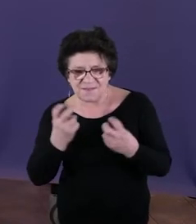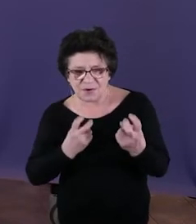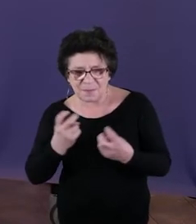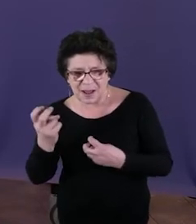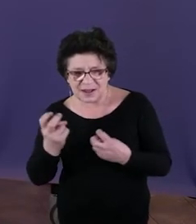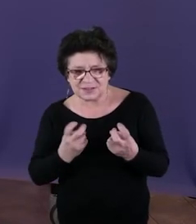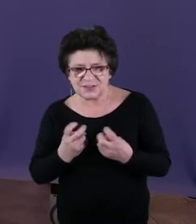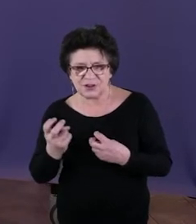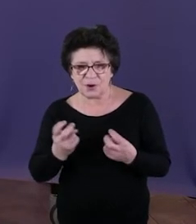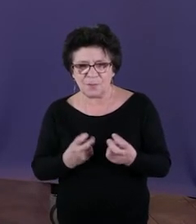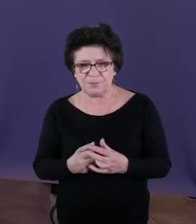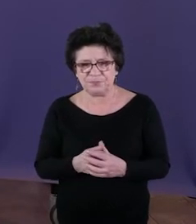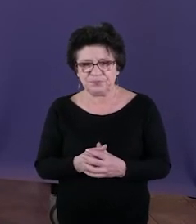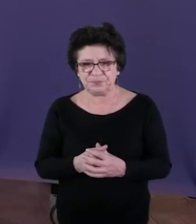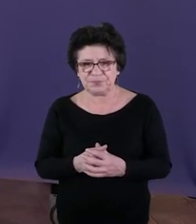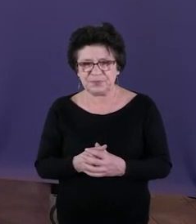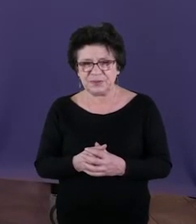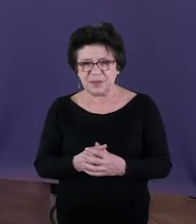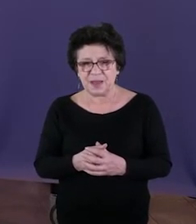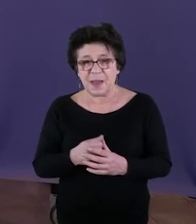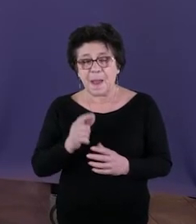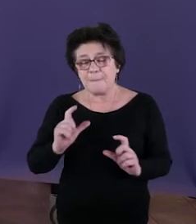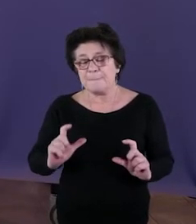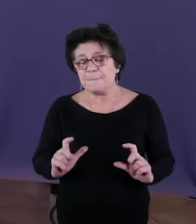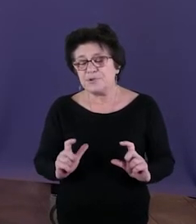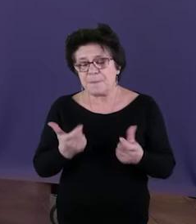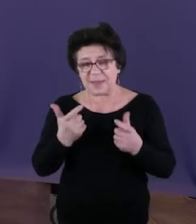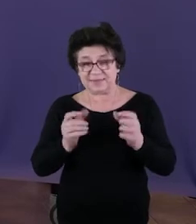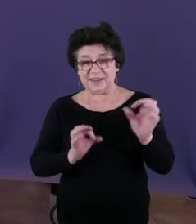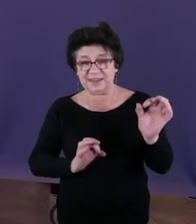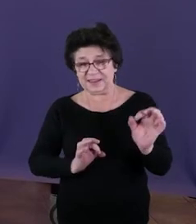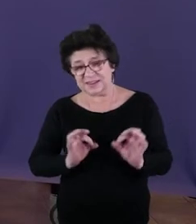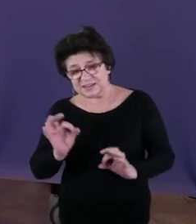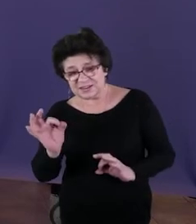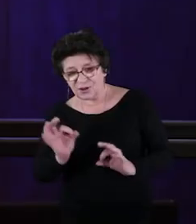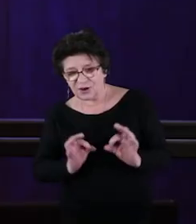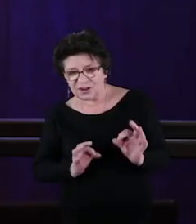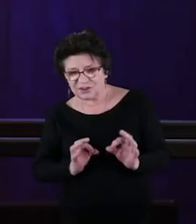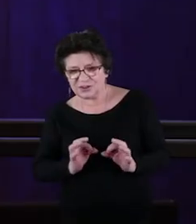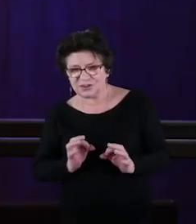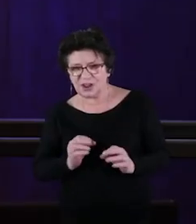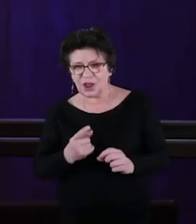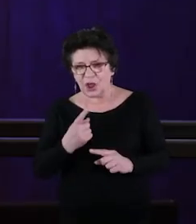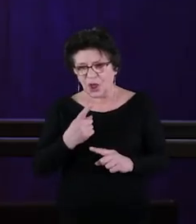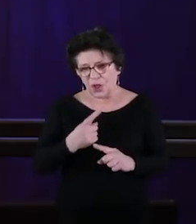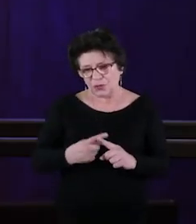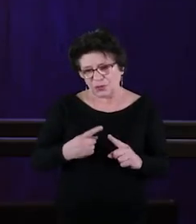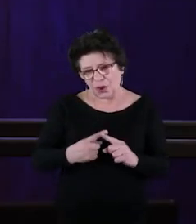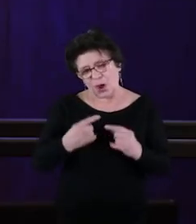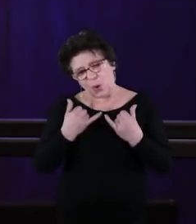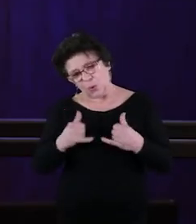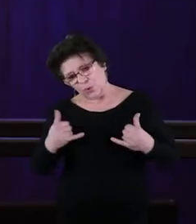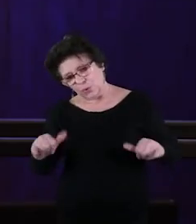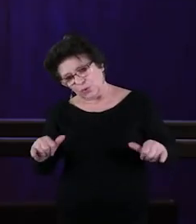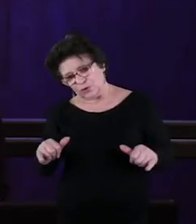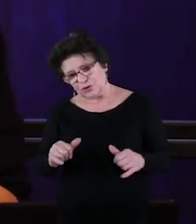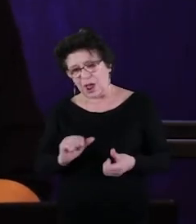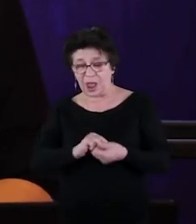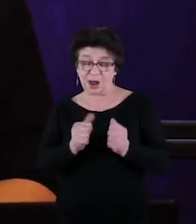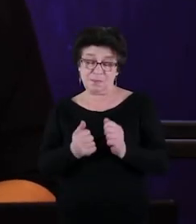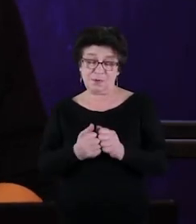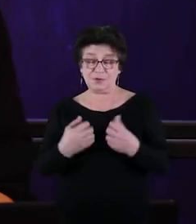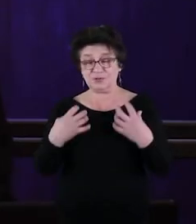z niepełną takie przypadki historycznej przypadki takie wynikające z historii albo też z